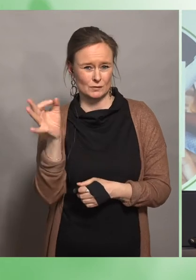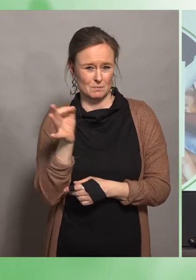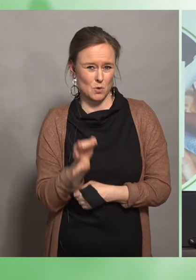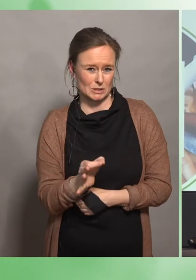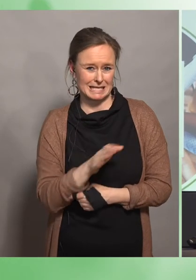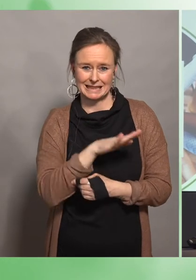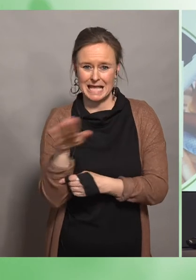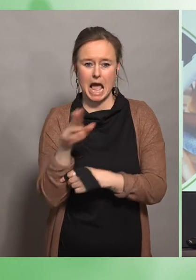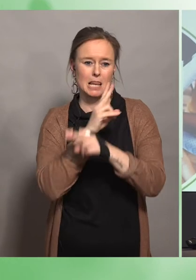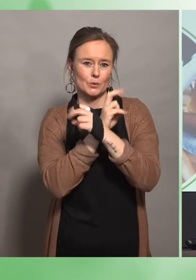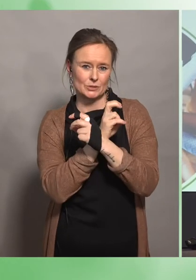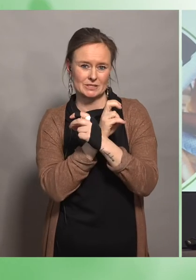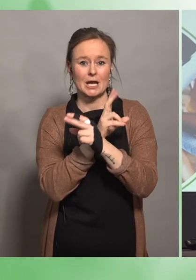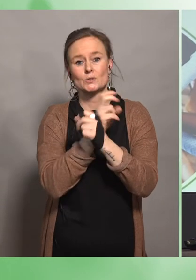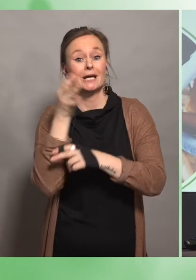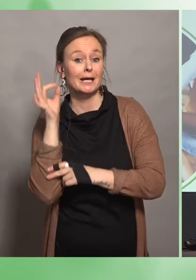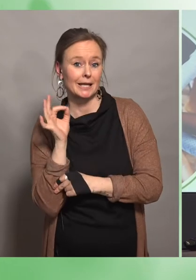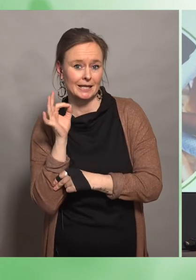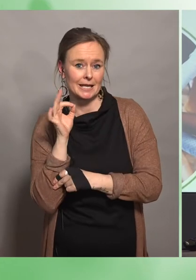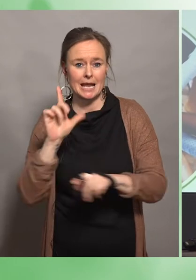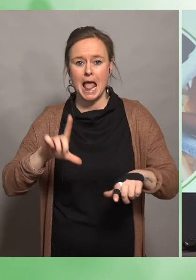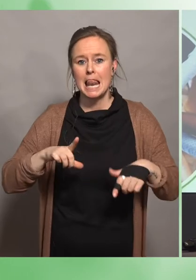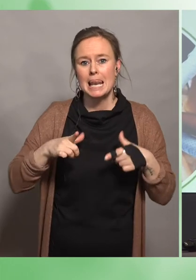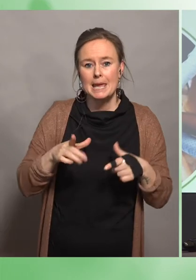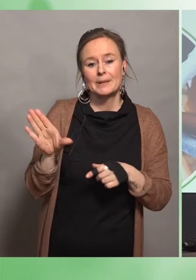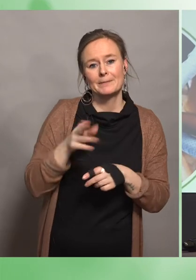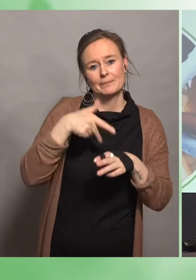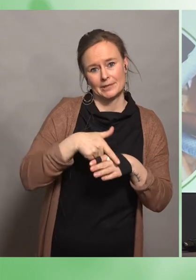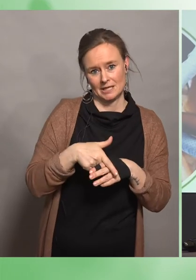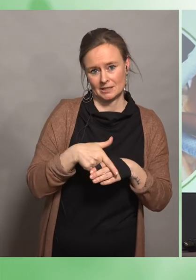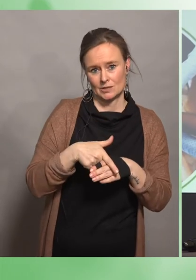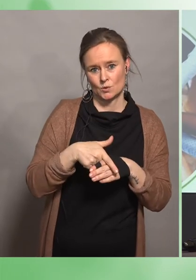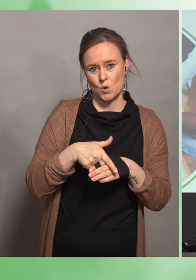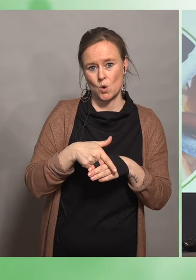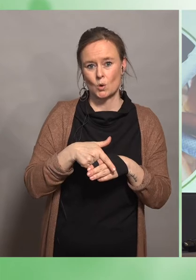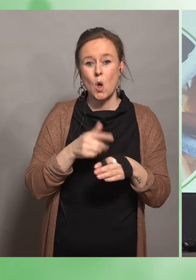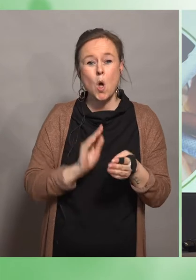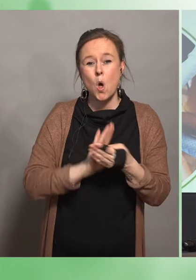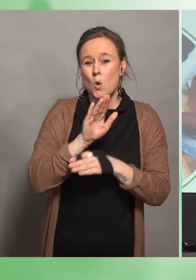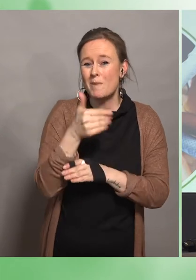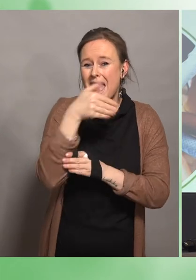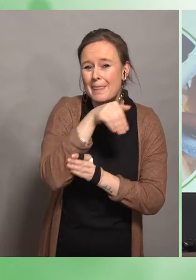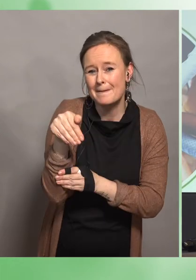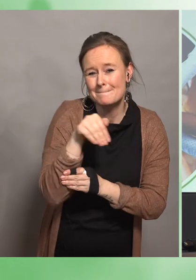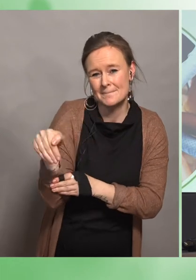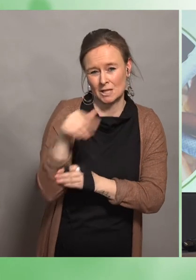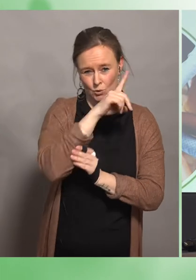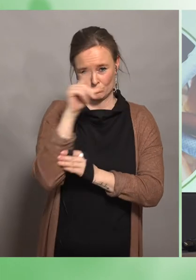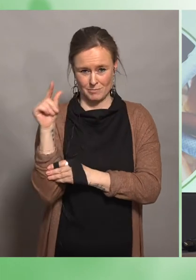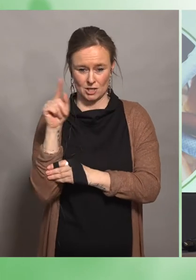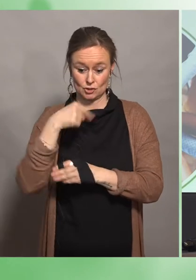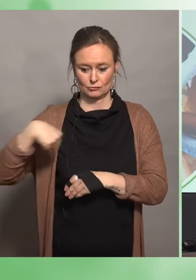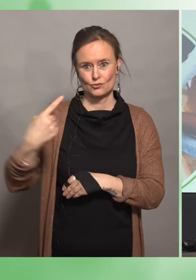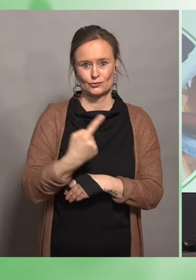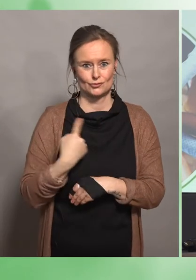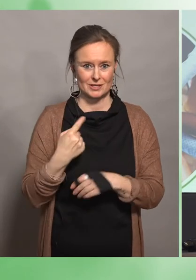aller Österreicherinnen und Österreicher leben mit einer Behinderung. Das sind mehr als 1 Million Menschen in unserem Land. Und viele,